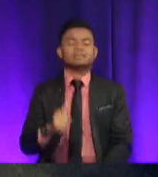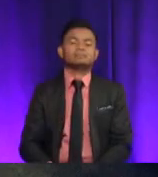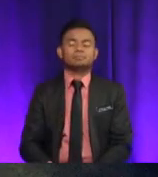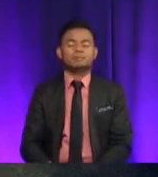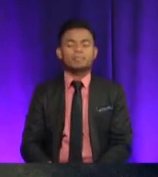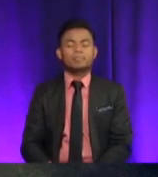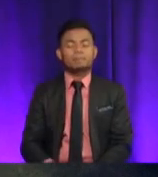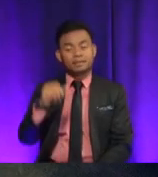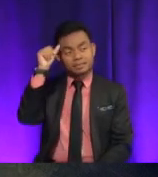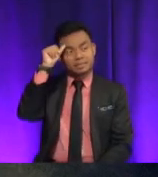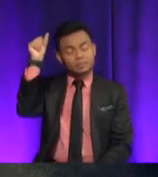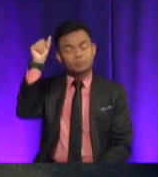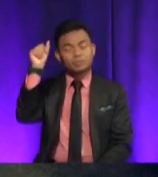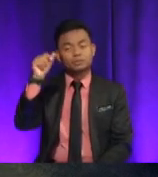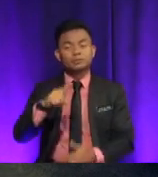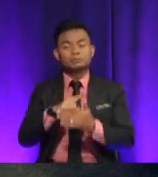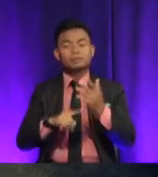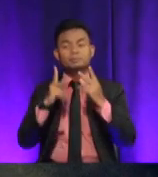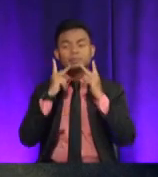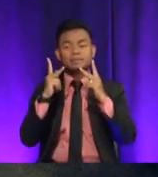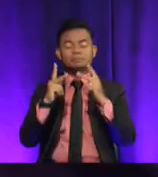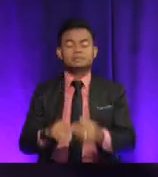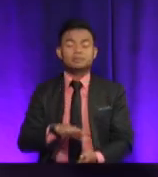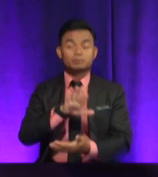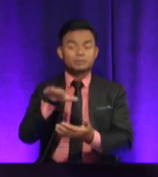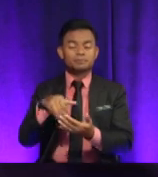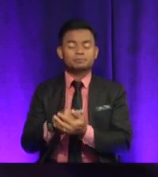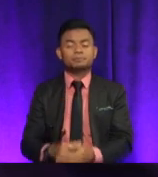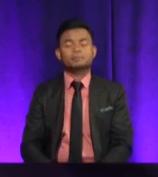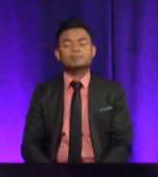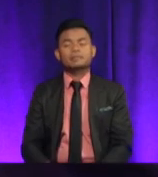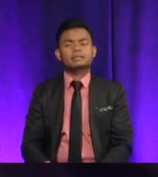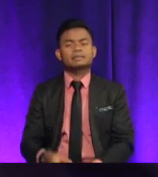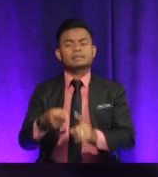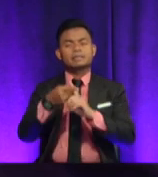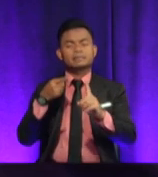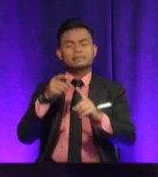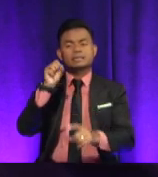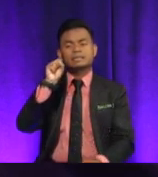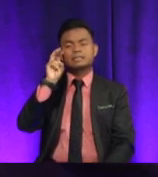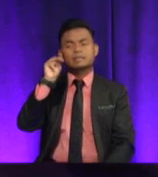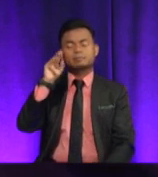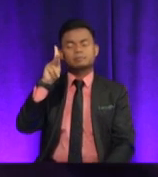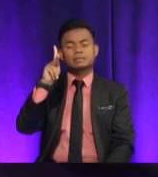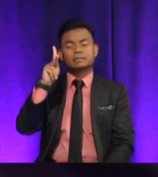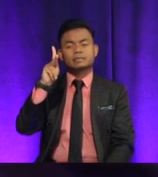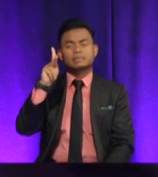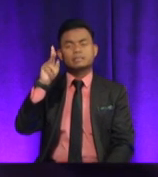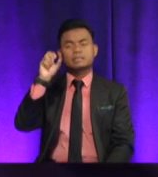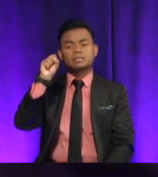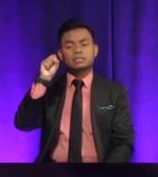apa kabar kawan-kawan baru Mirah Baiklah mereka dari SMK Sultan Ibrahim 1